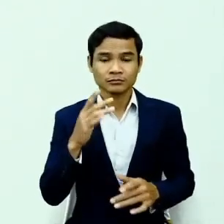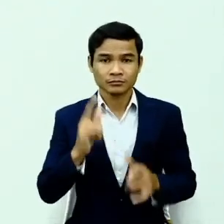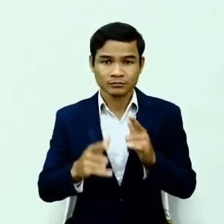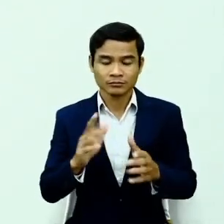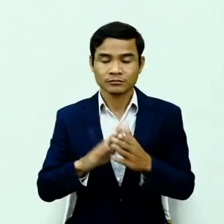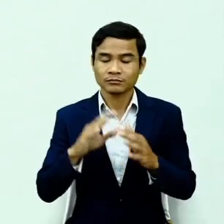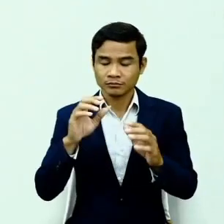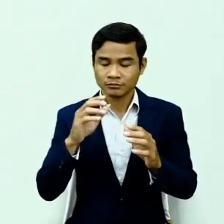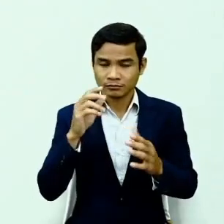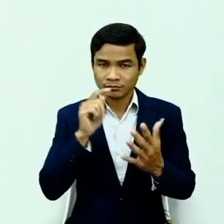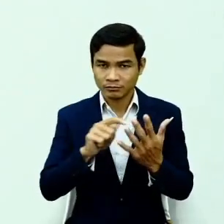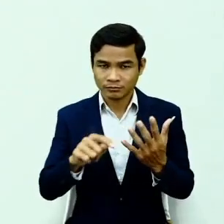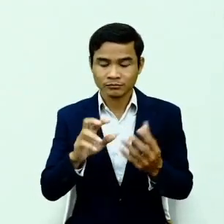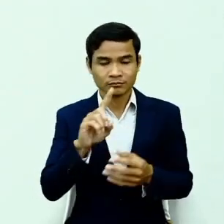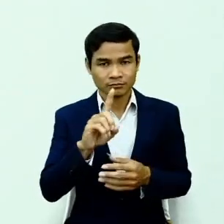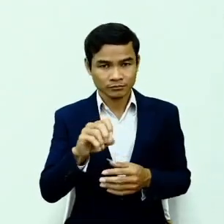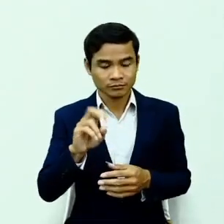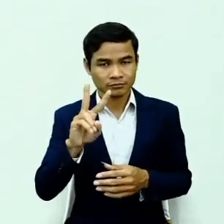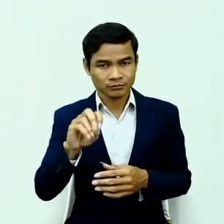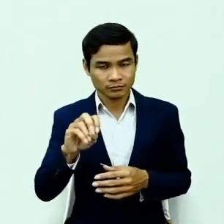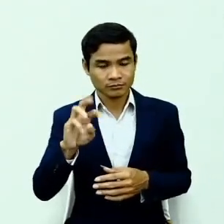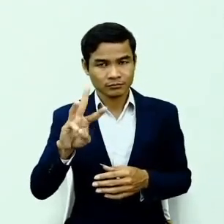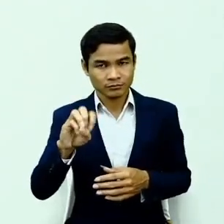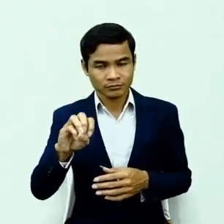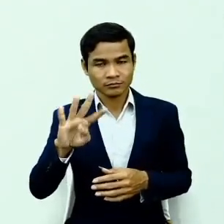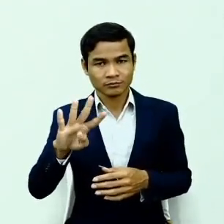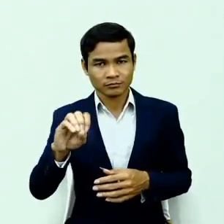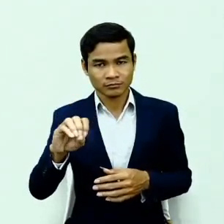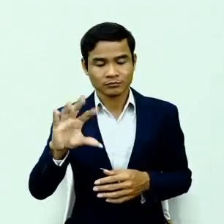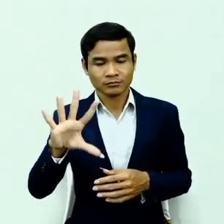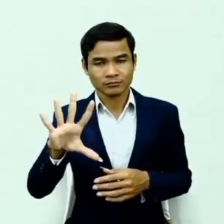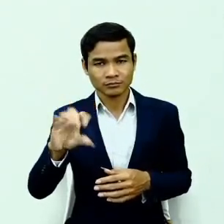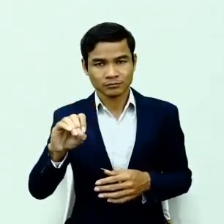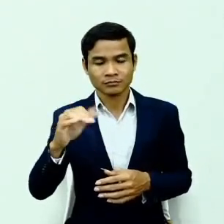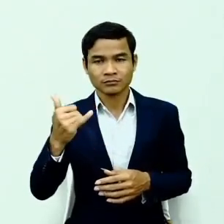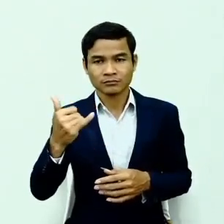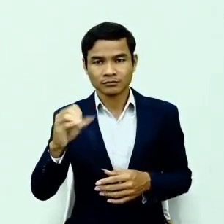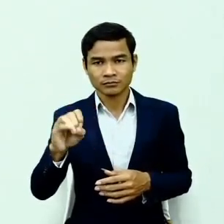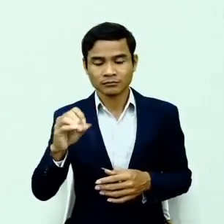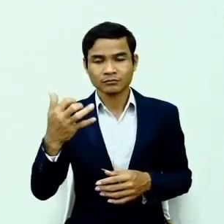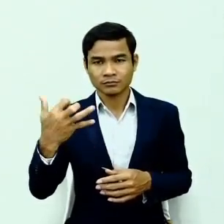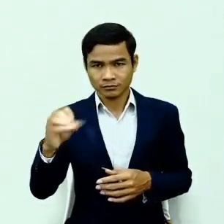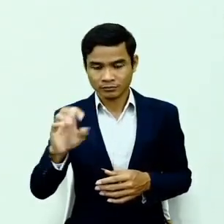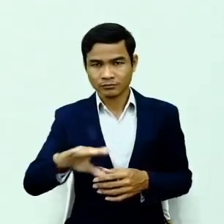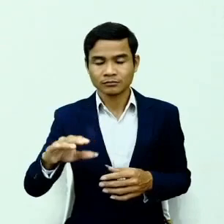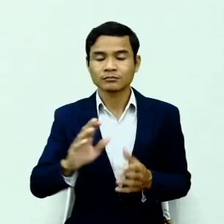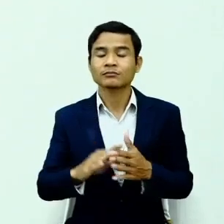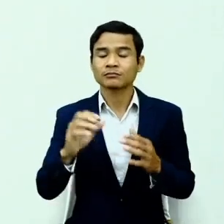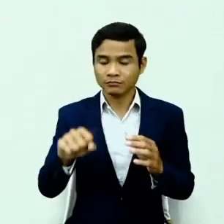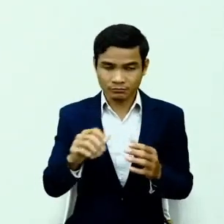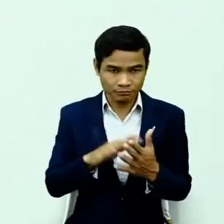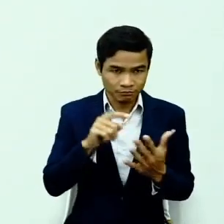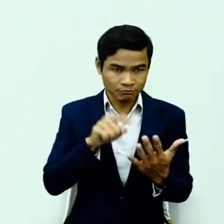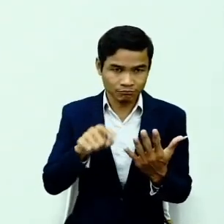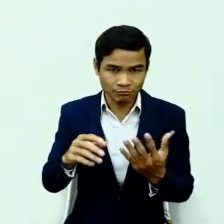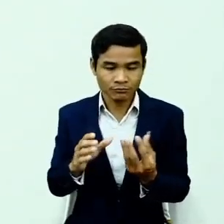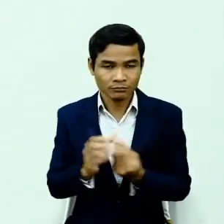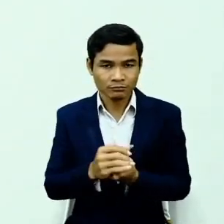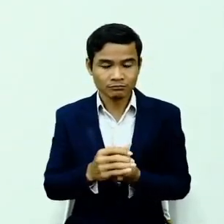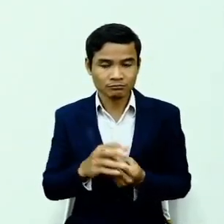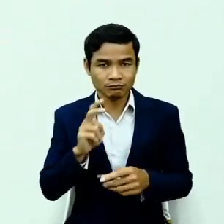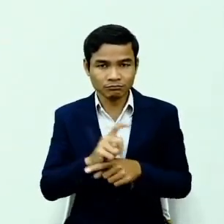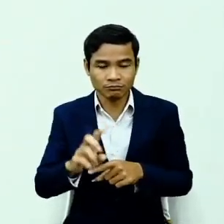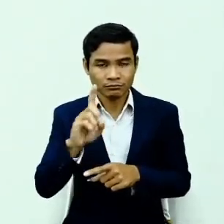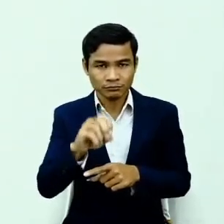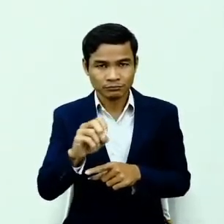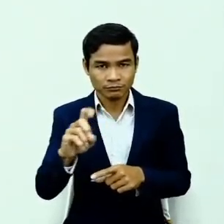ai rõ bán. Đắp một phấy xám xá há hóc chật. Chà cứ dừng rõ bán tam tụng đọp đọp nè con. Tỏ